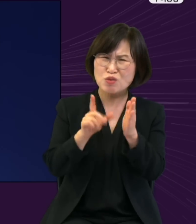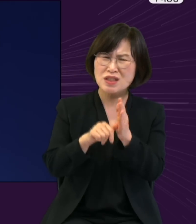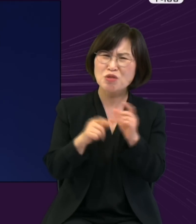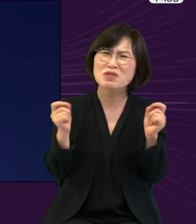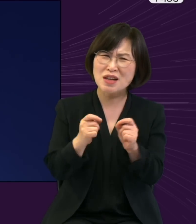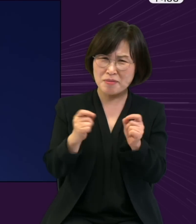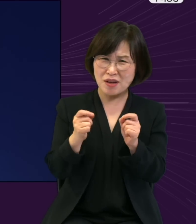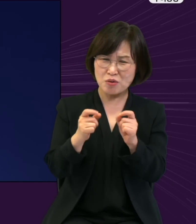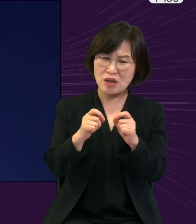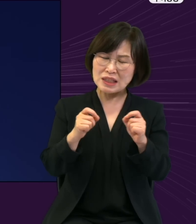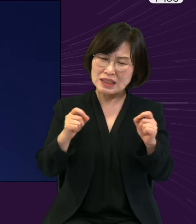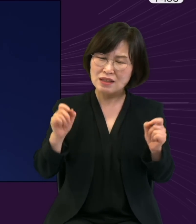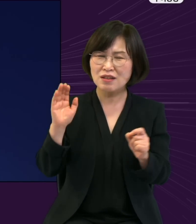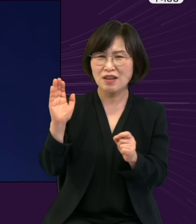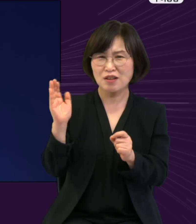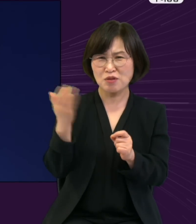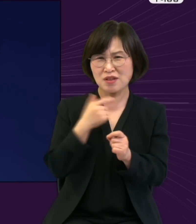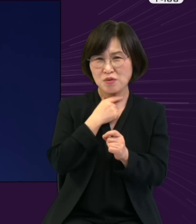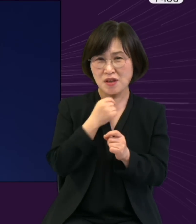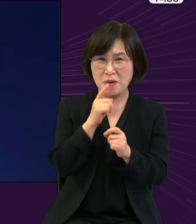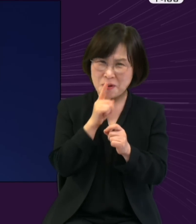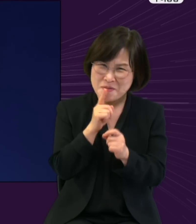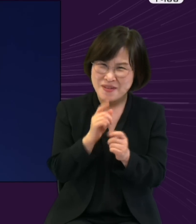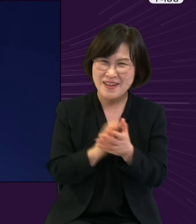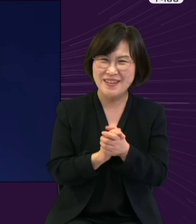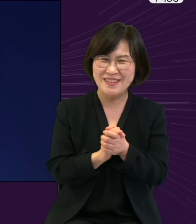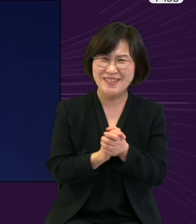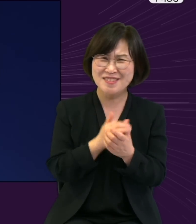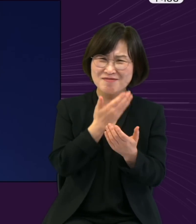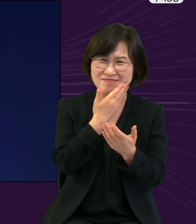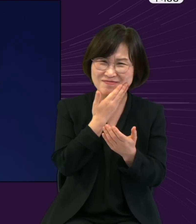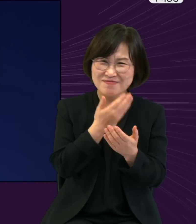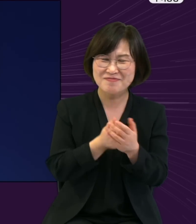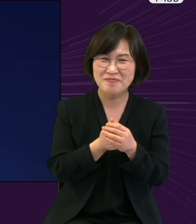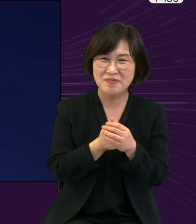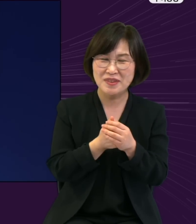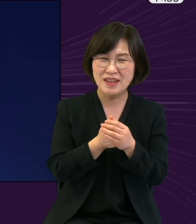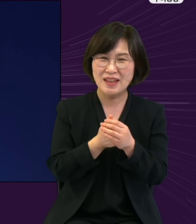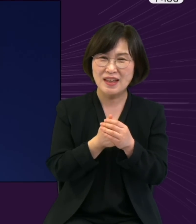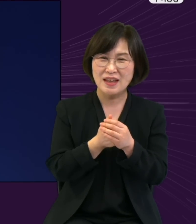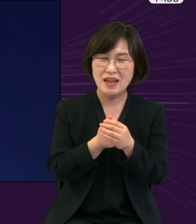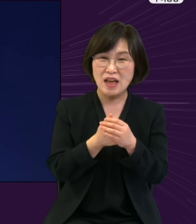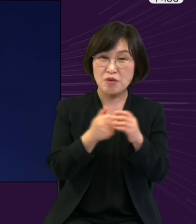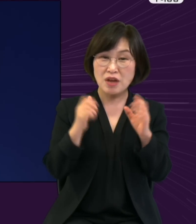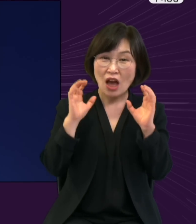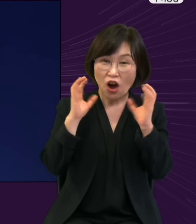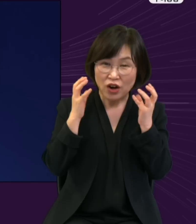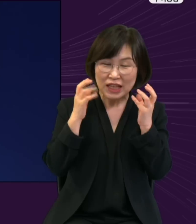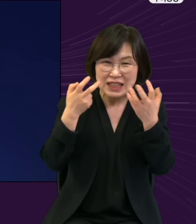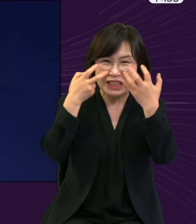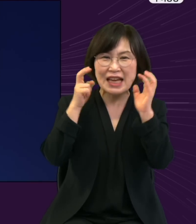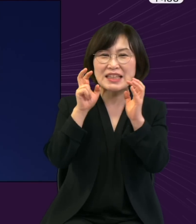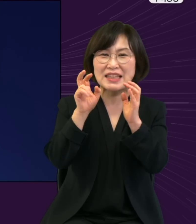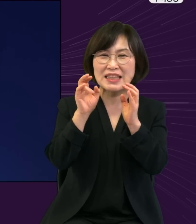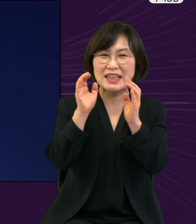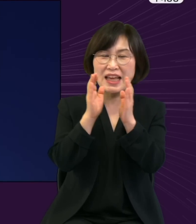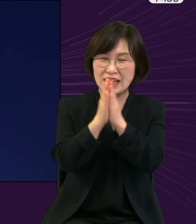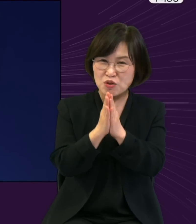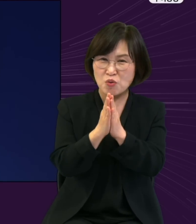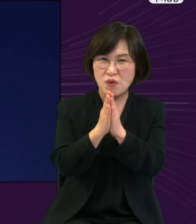여러분, 이런 놀라운 일이 일어나고 있어요. 내년에는 좀 더 많은 교회들이 이 어린이 다니엘 기도회를 함께 했으면